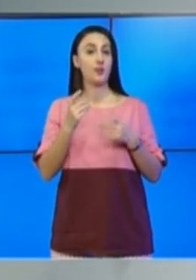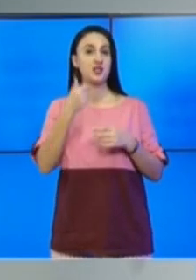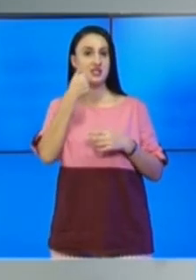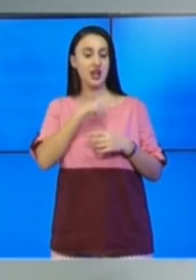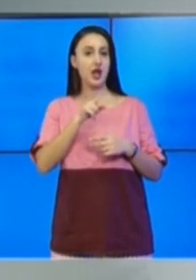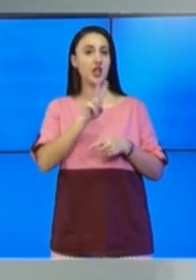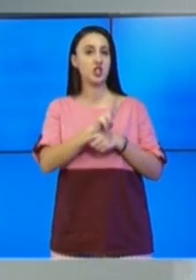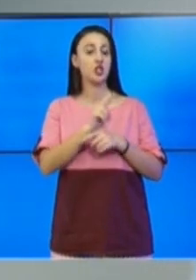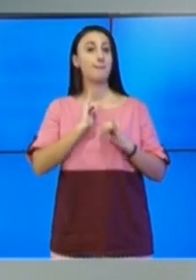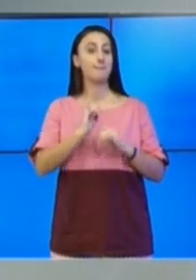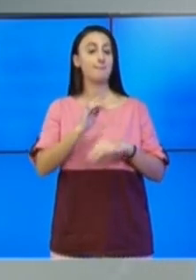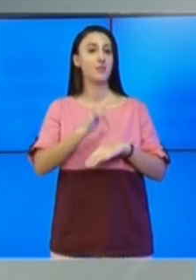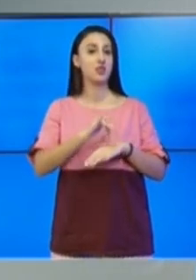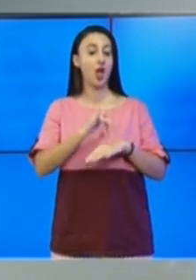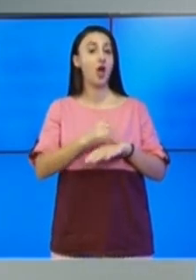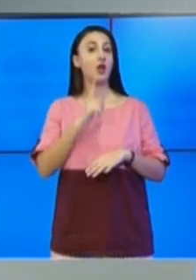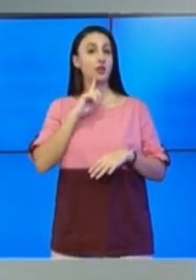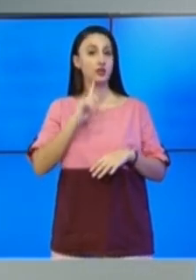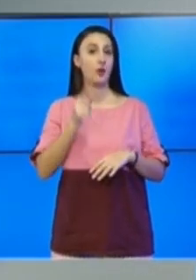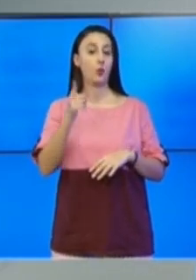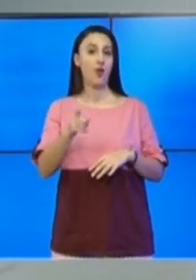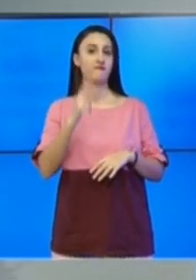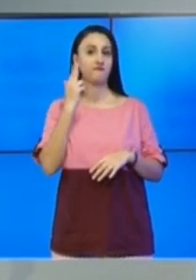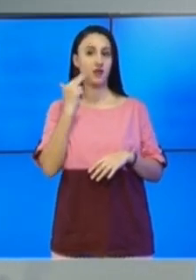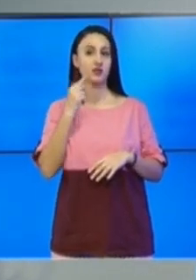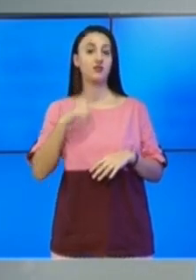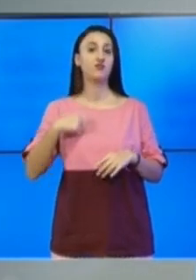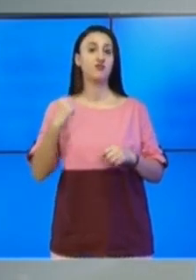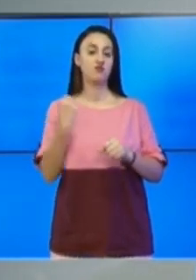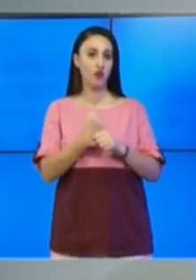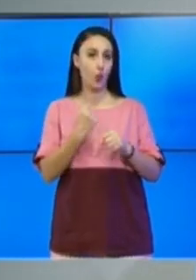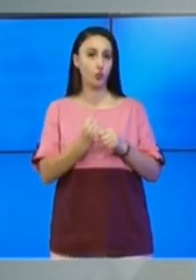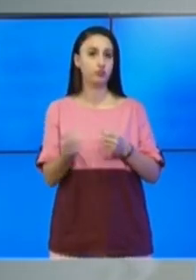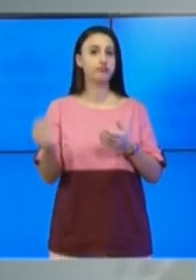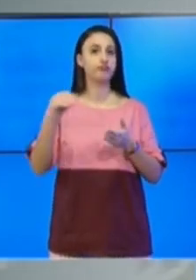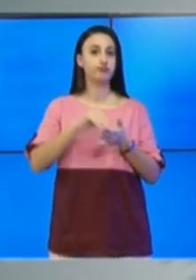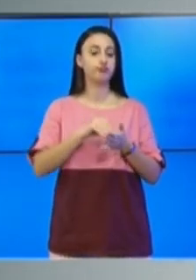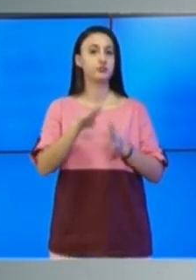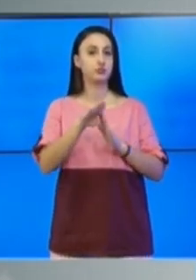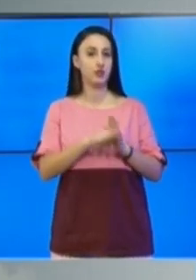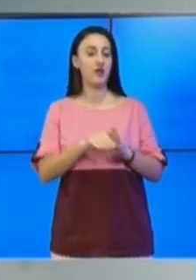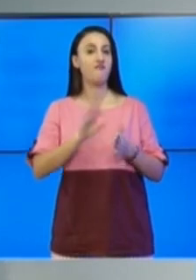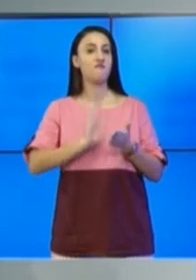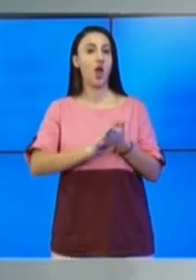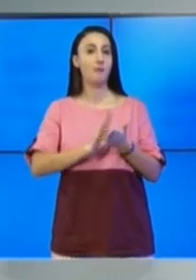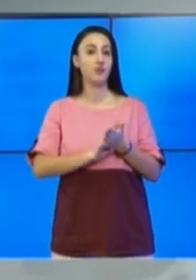de îngrijire medicală de care va avea nevoie vedeta, va fi făcută și încadrarea juridică a